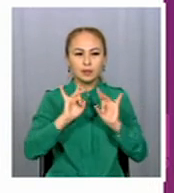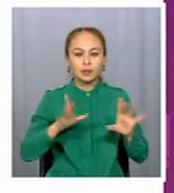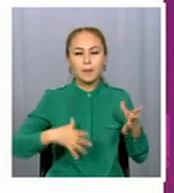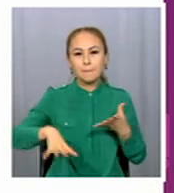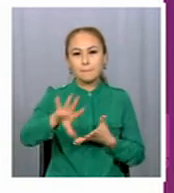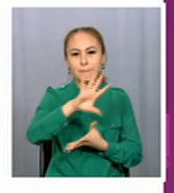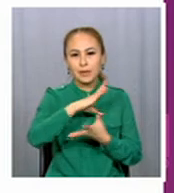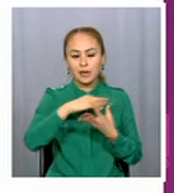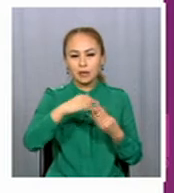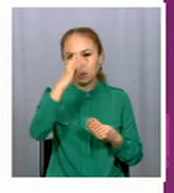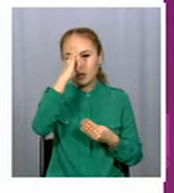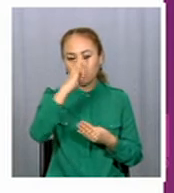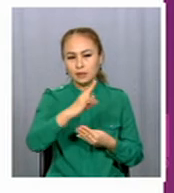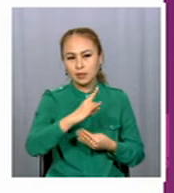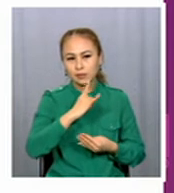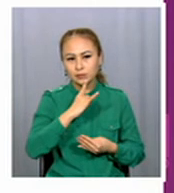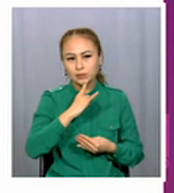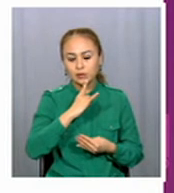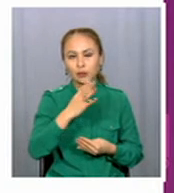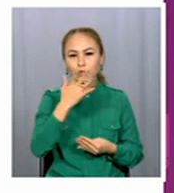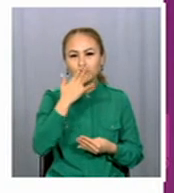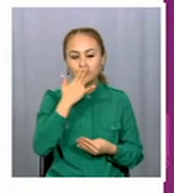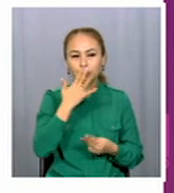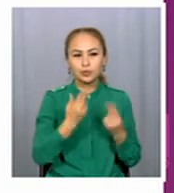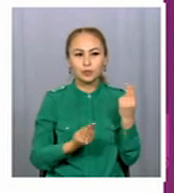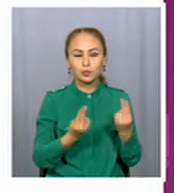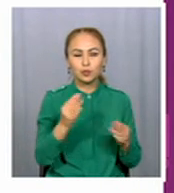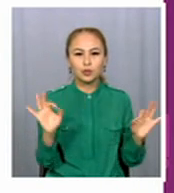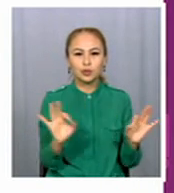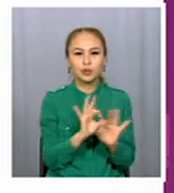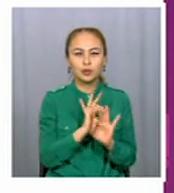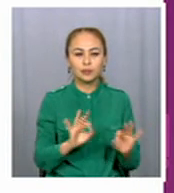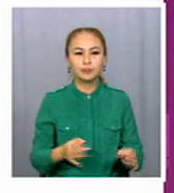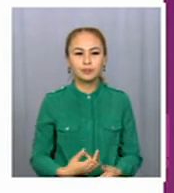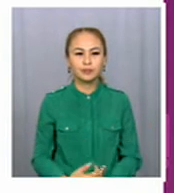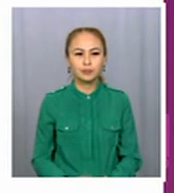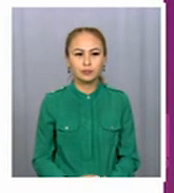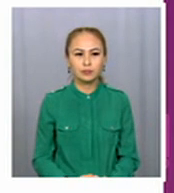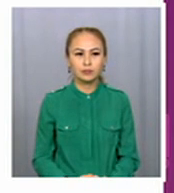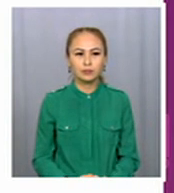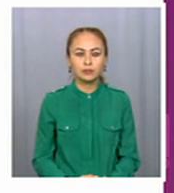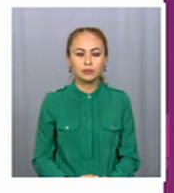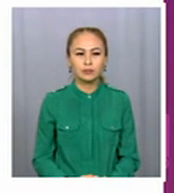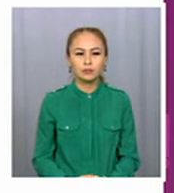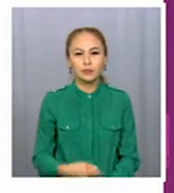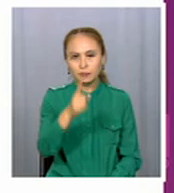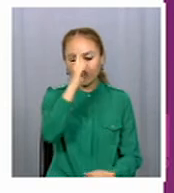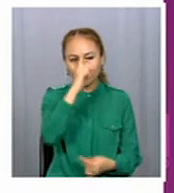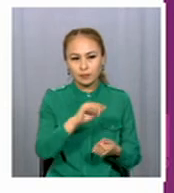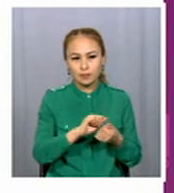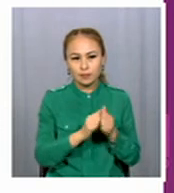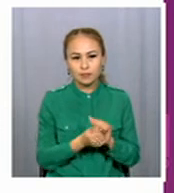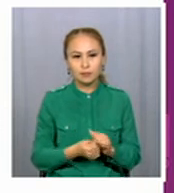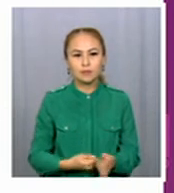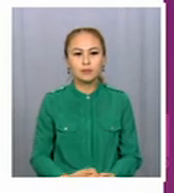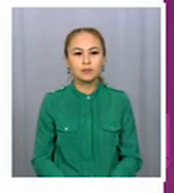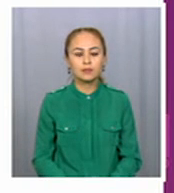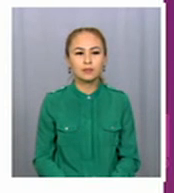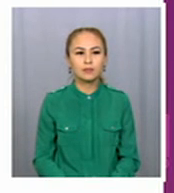барлығы қазақтың ұлттық музыкалық аспаптары. Естеріңде сақтап